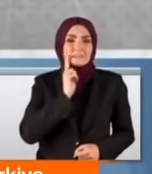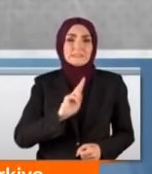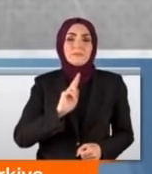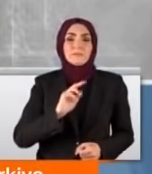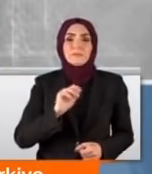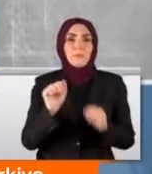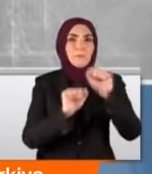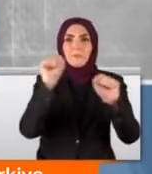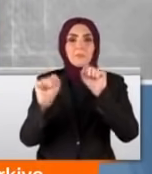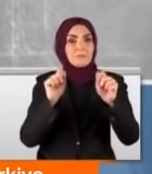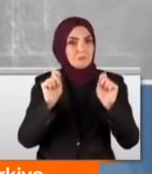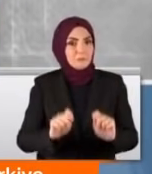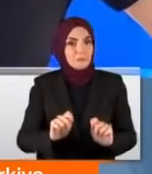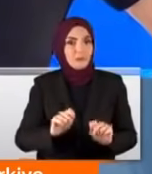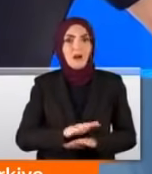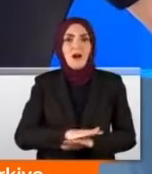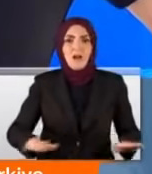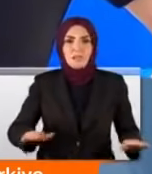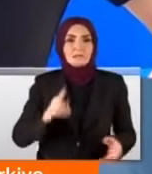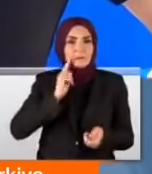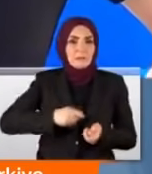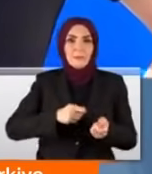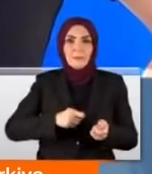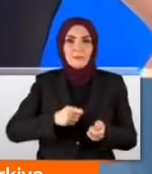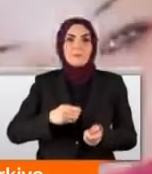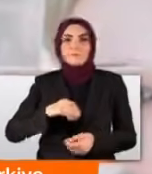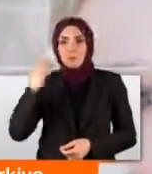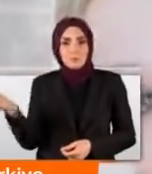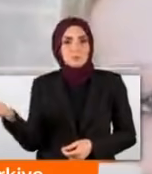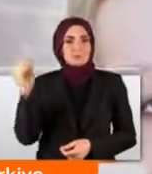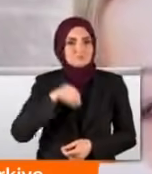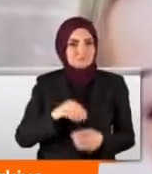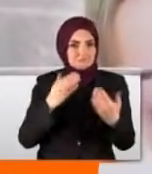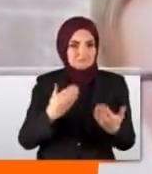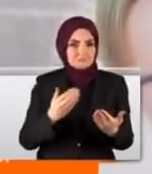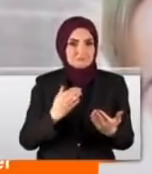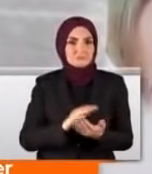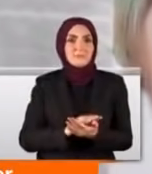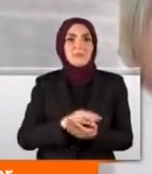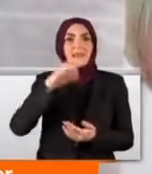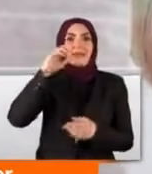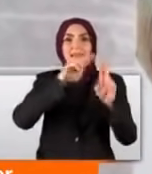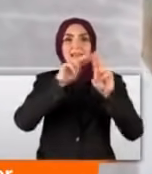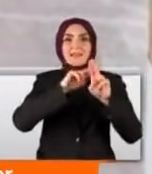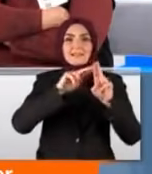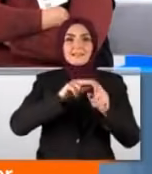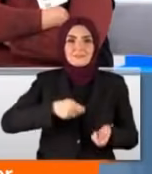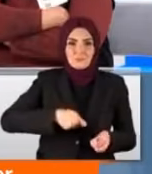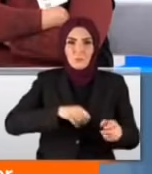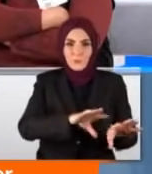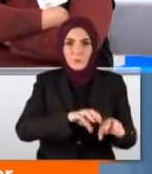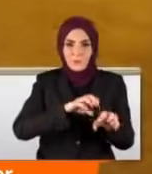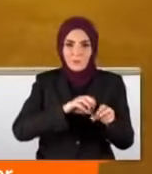ev tertemiz. Halılar da yıkanmış gelmiş. Gidecek olan insan halılarını yıkatır mı ya? Elektrik süpürgesinin torbasına kadar içi temizlenmiş.